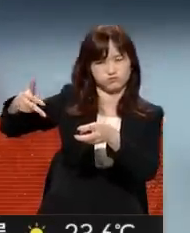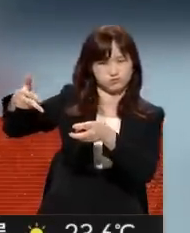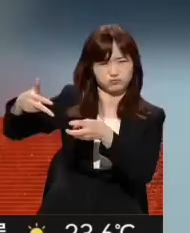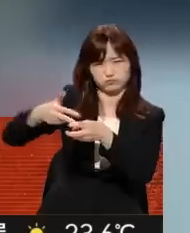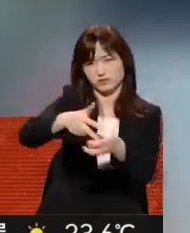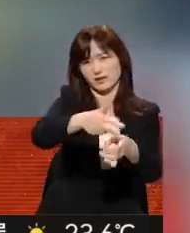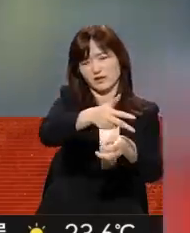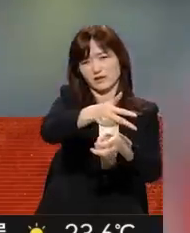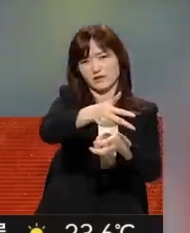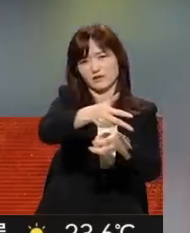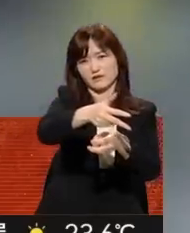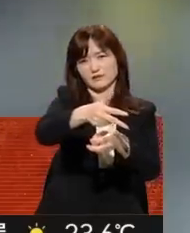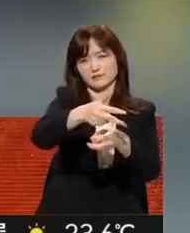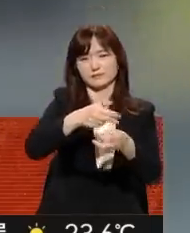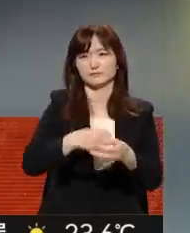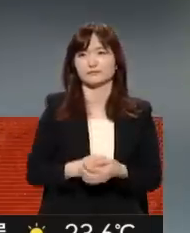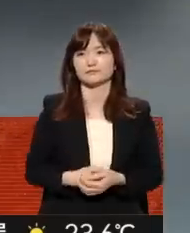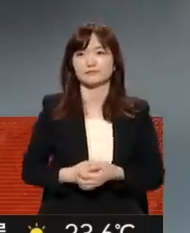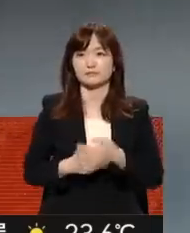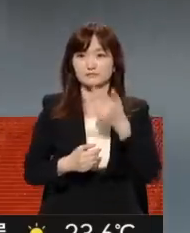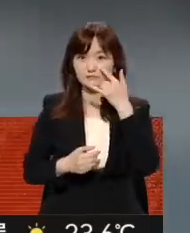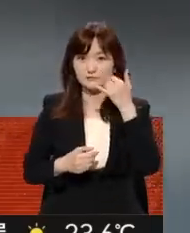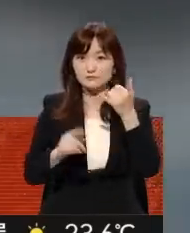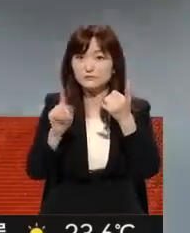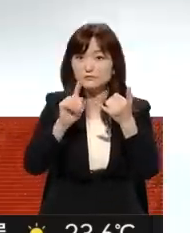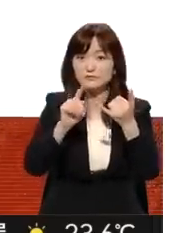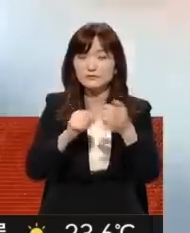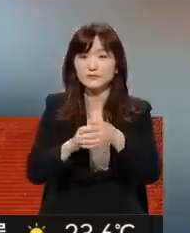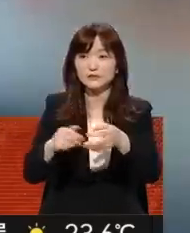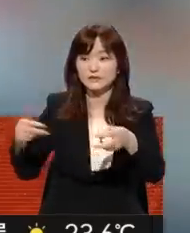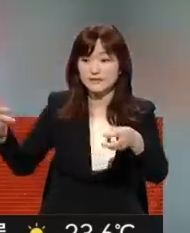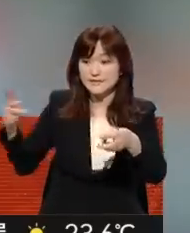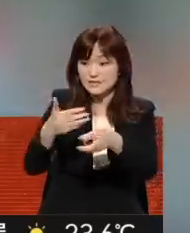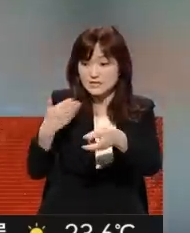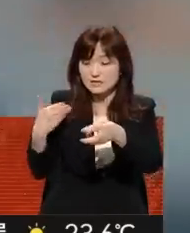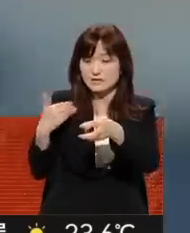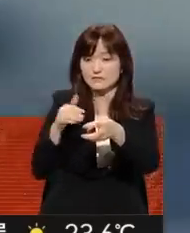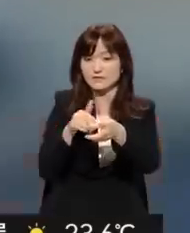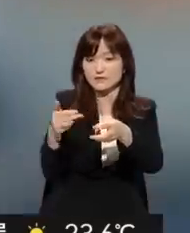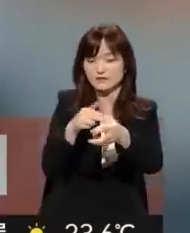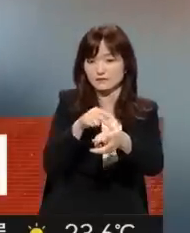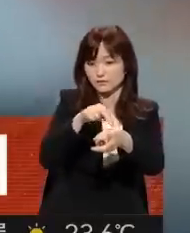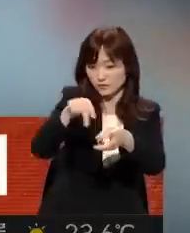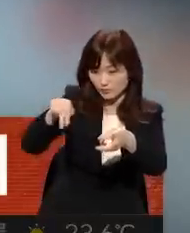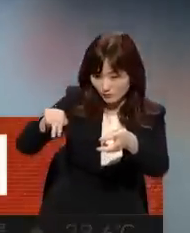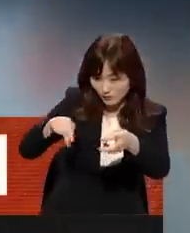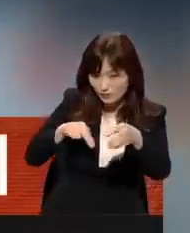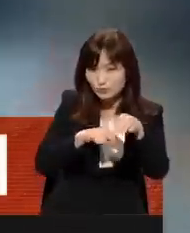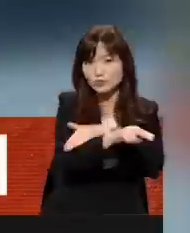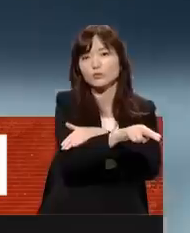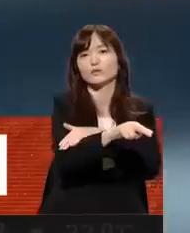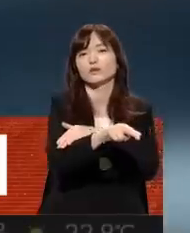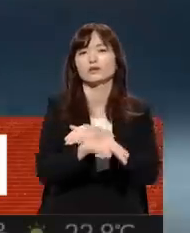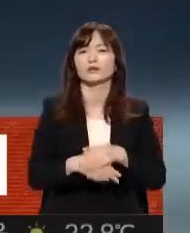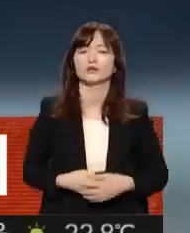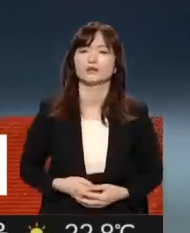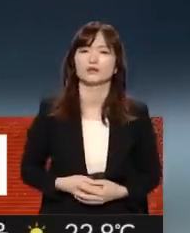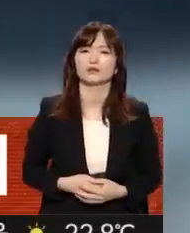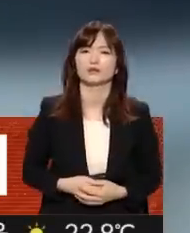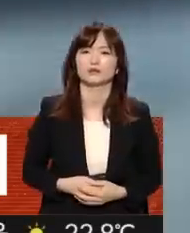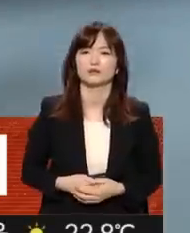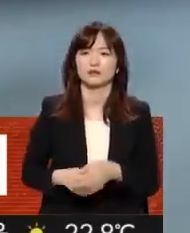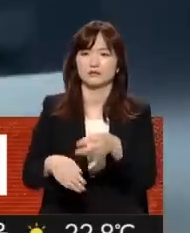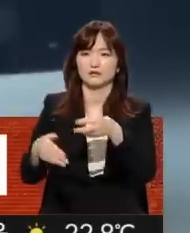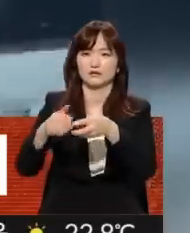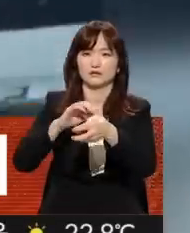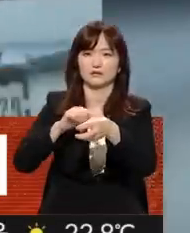돌진을 했던 거죠. 이런 상황 속에서 부모는 기지를 발휘해서 충돌 바로 직전에 이 차에서 내리면서 끔찍한 사고를 피했습니다. 이